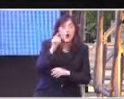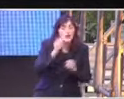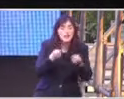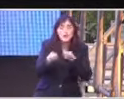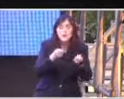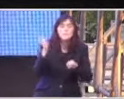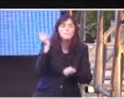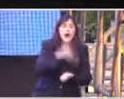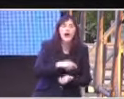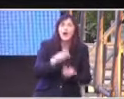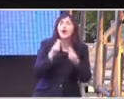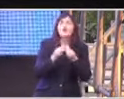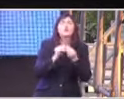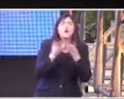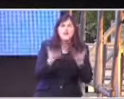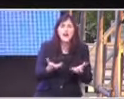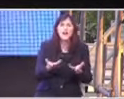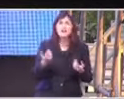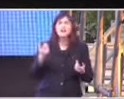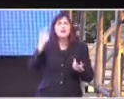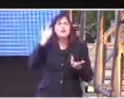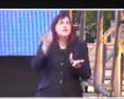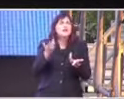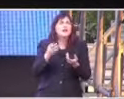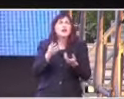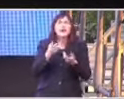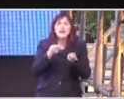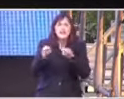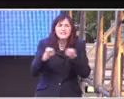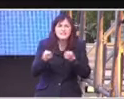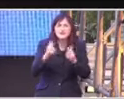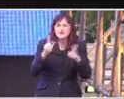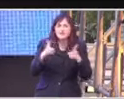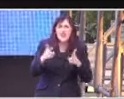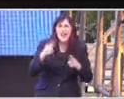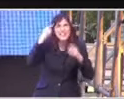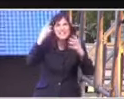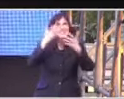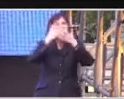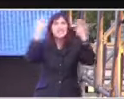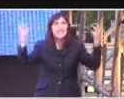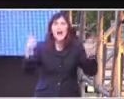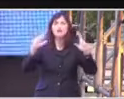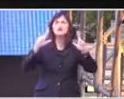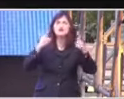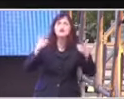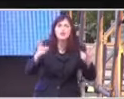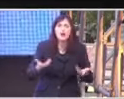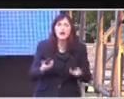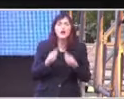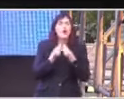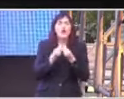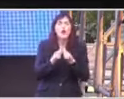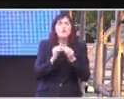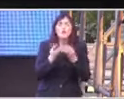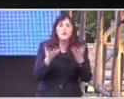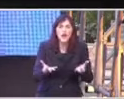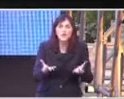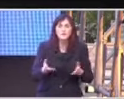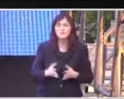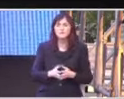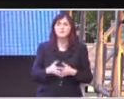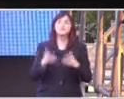la struttura tecnica e le idee chiare Noi abbiamo vissuto una campagna